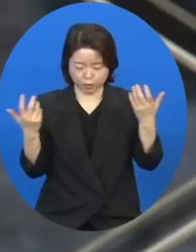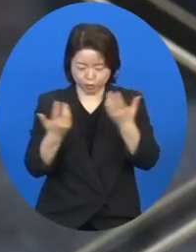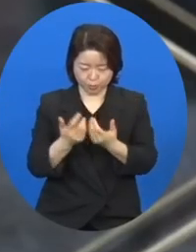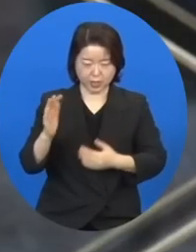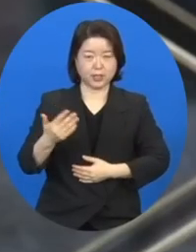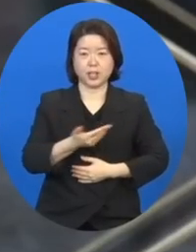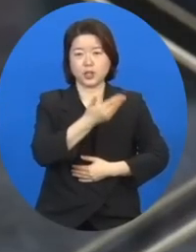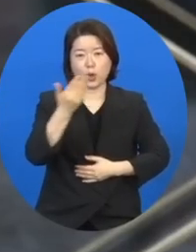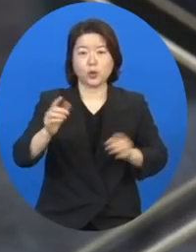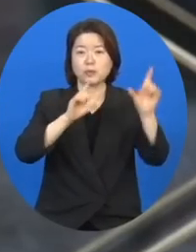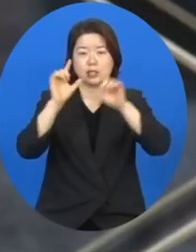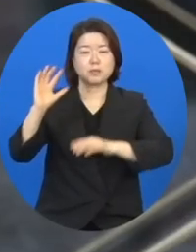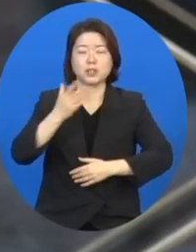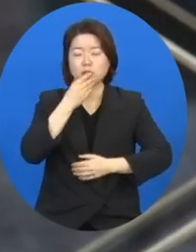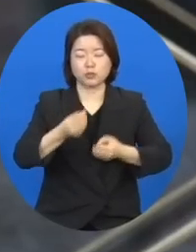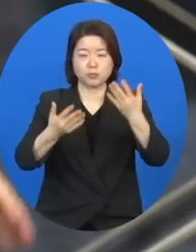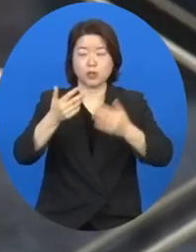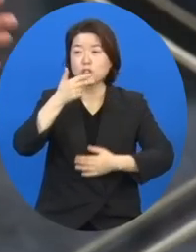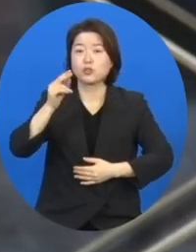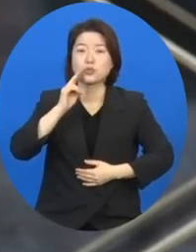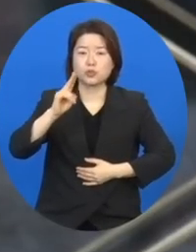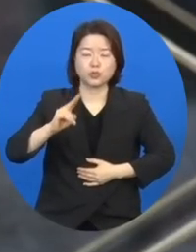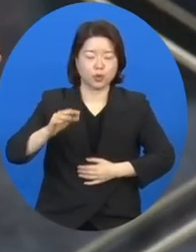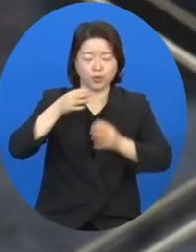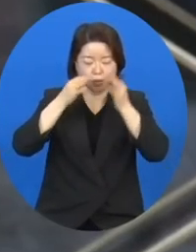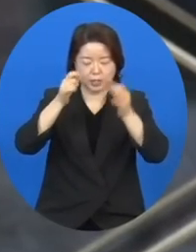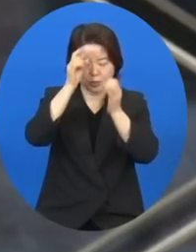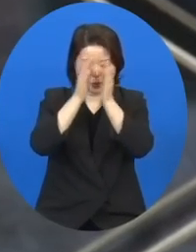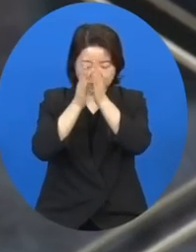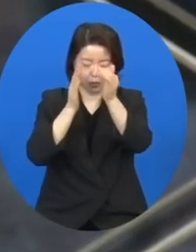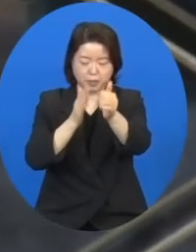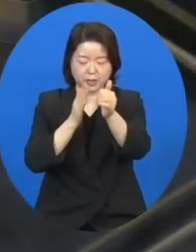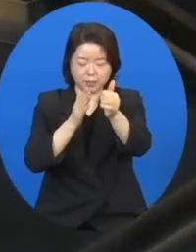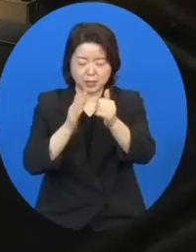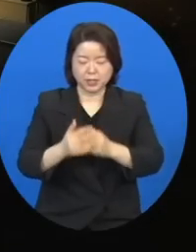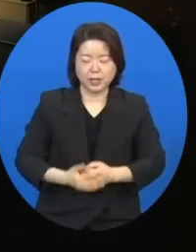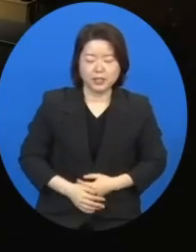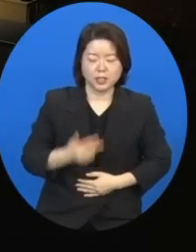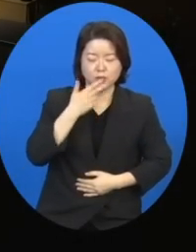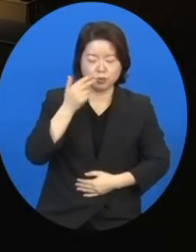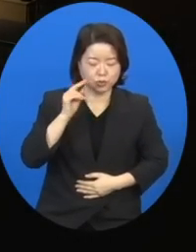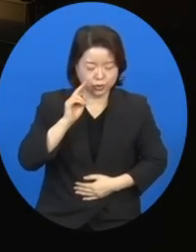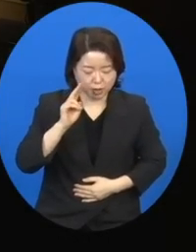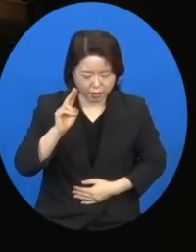삶이 되기를 축복합니다. 우리 주여 한번 외치고 한 번 더 기도하겠습니다. 주여,